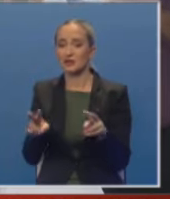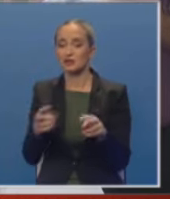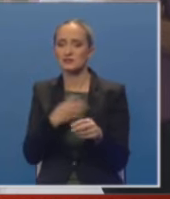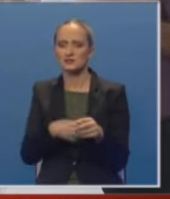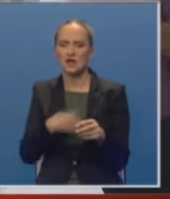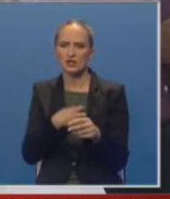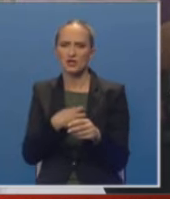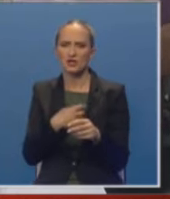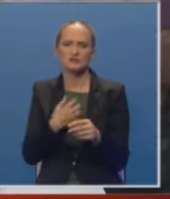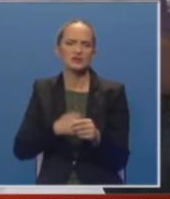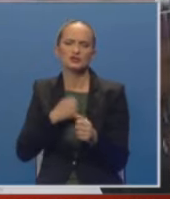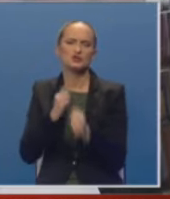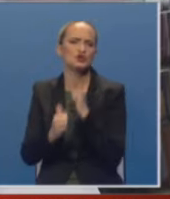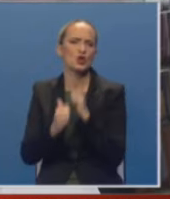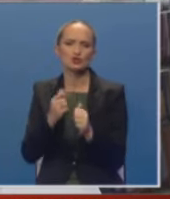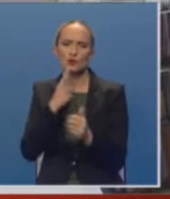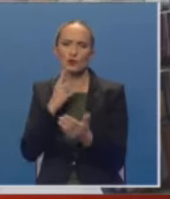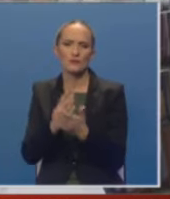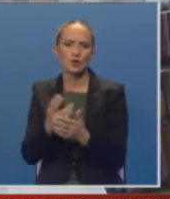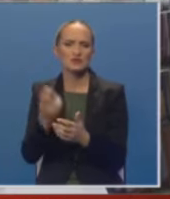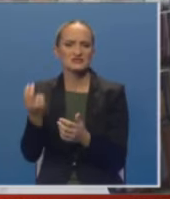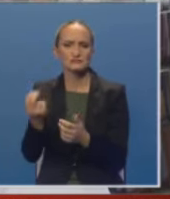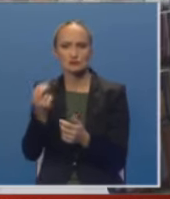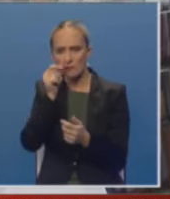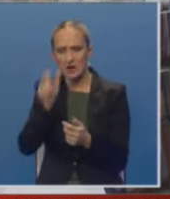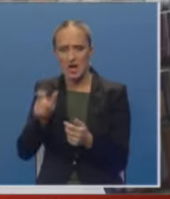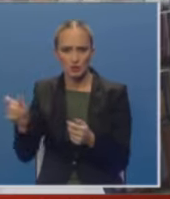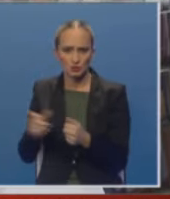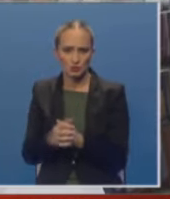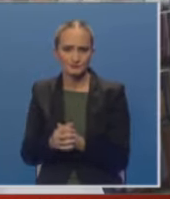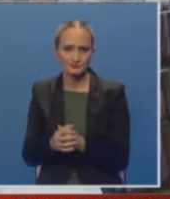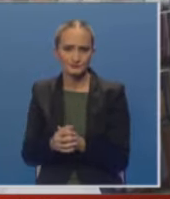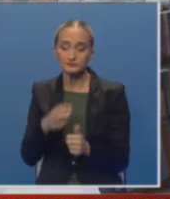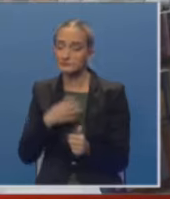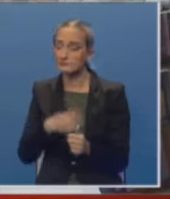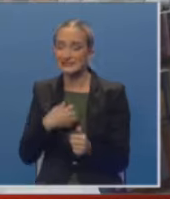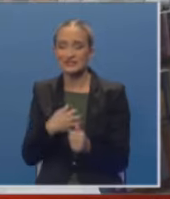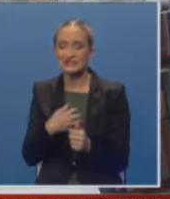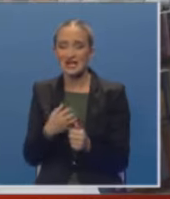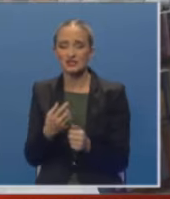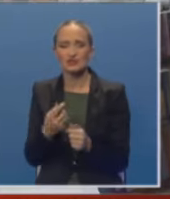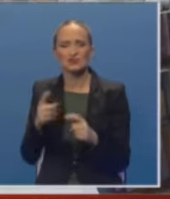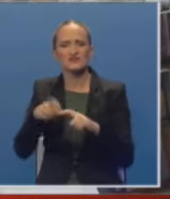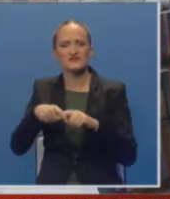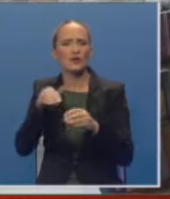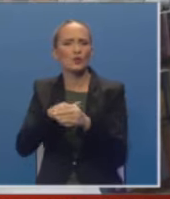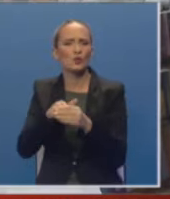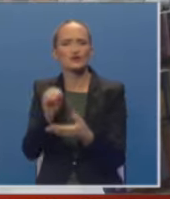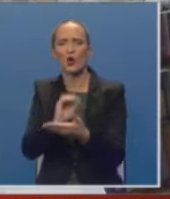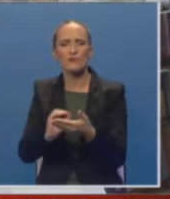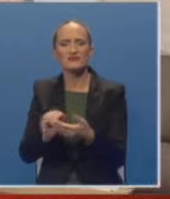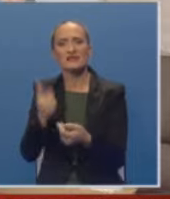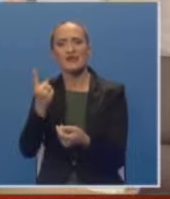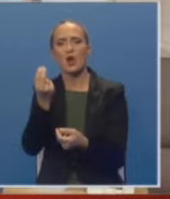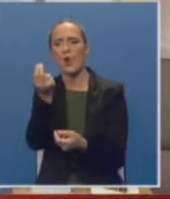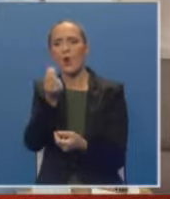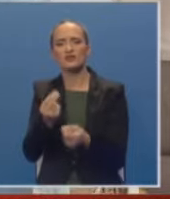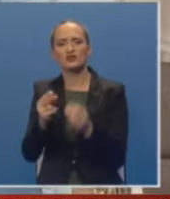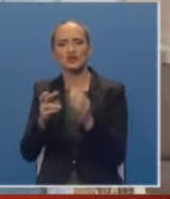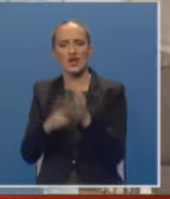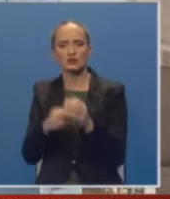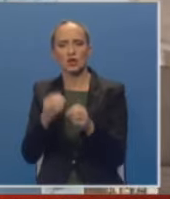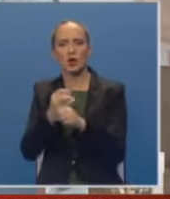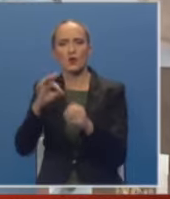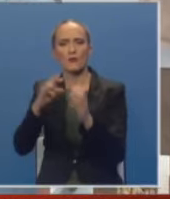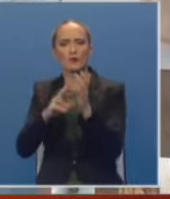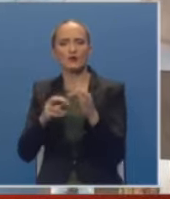strašan i monstruozan zločin koji se desio srpskom narodu. Strašne su scene opisane, ali na jedan umjetnički način.